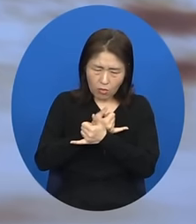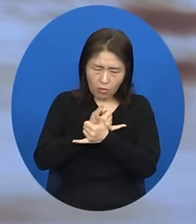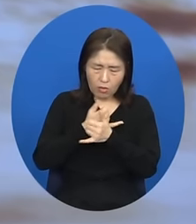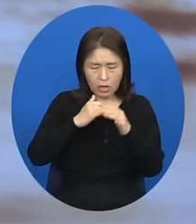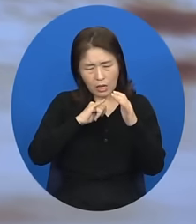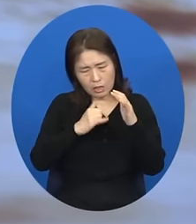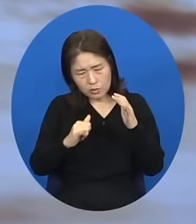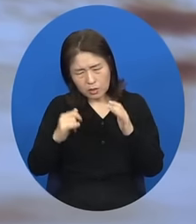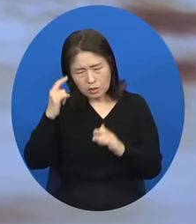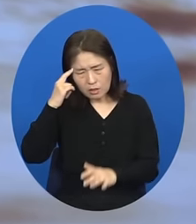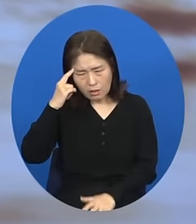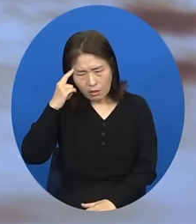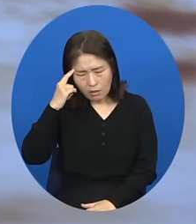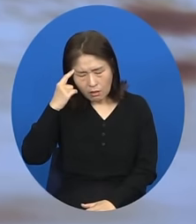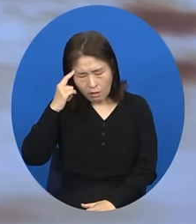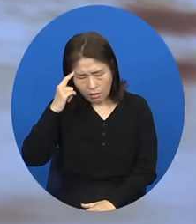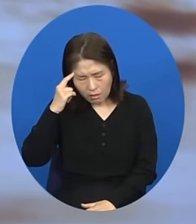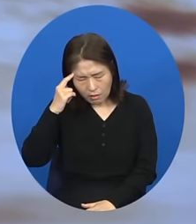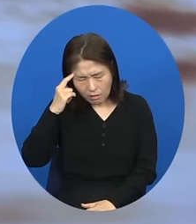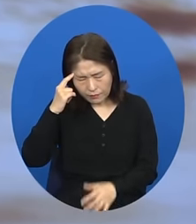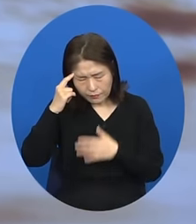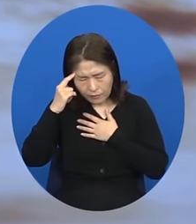제 모습을 본 거예요.